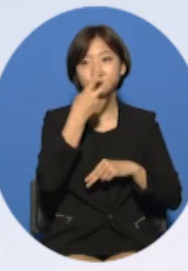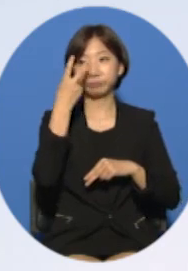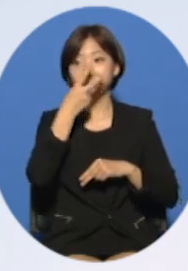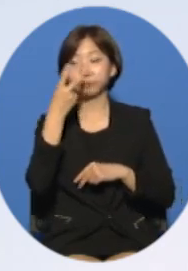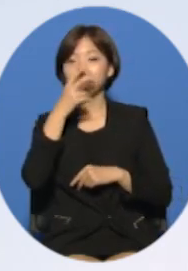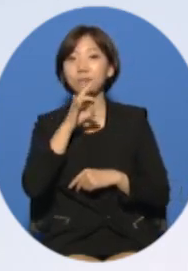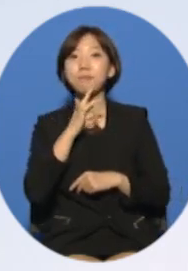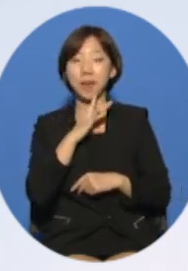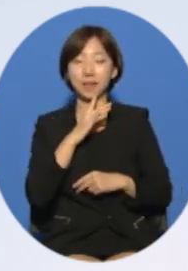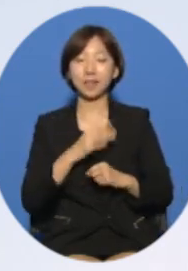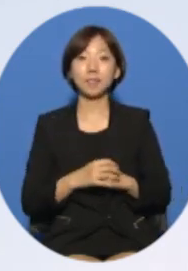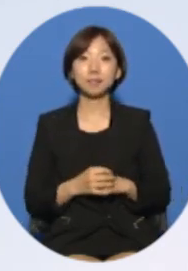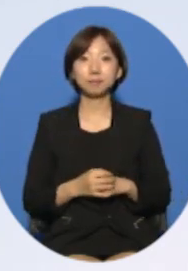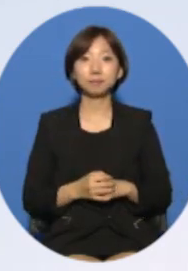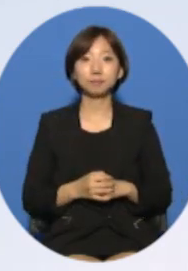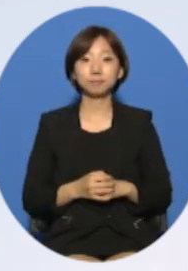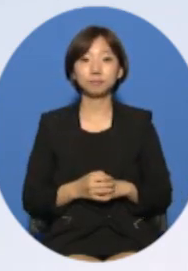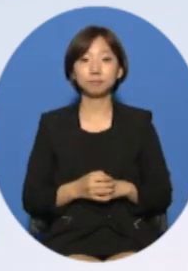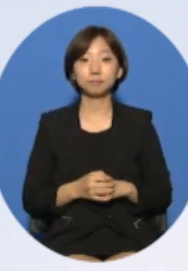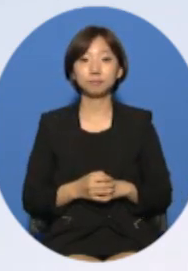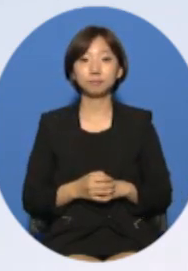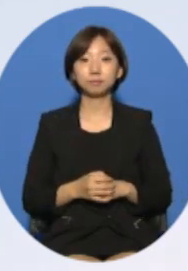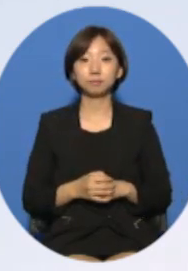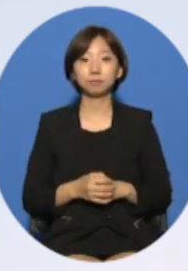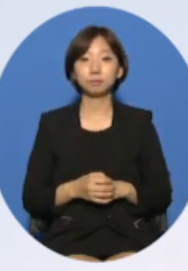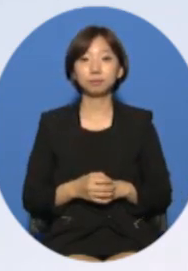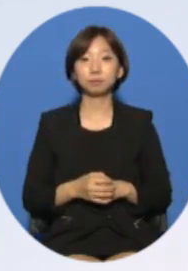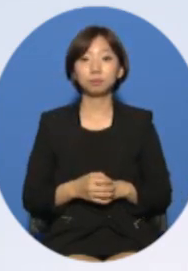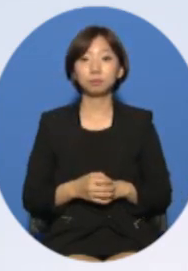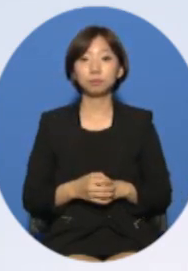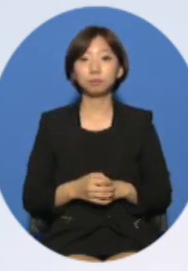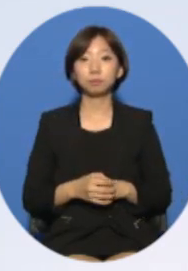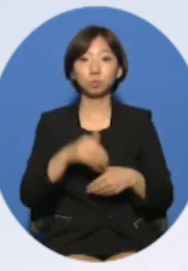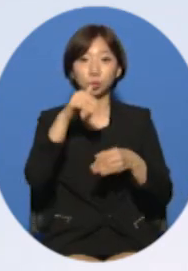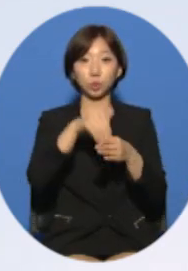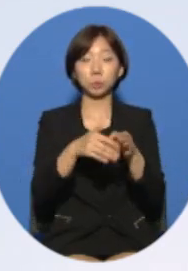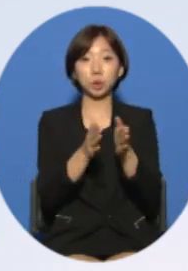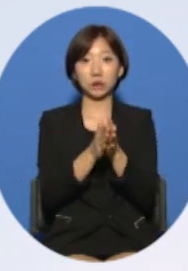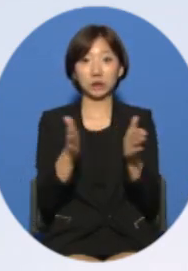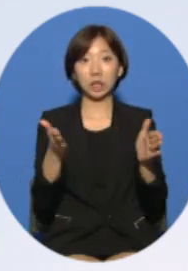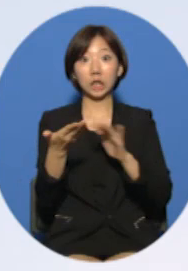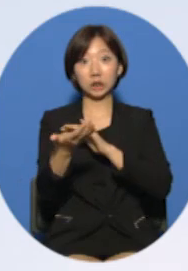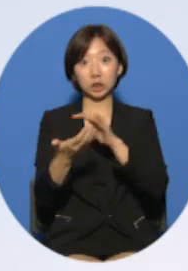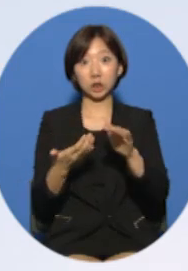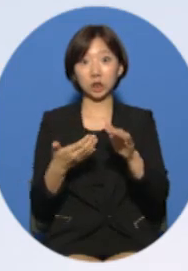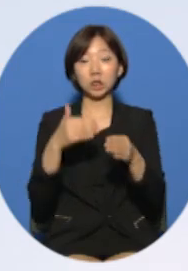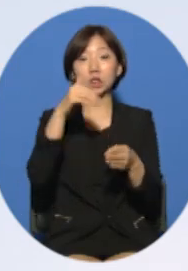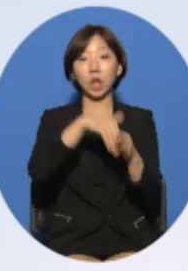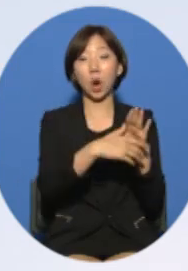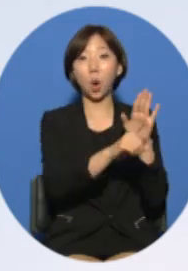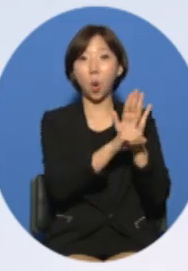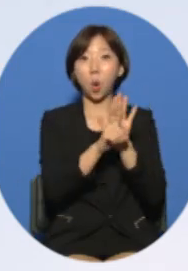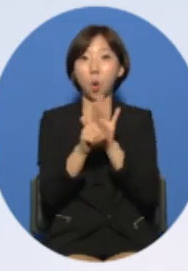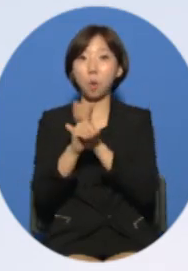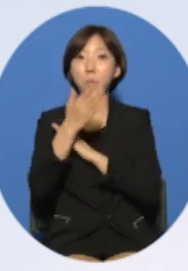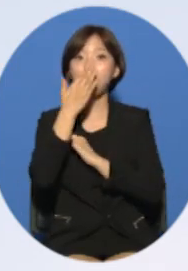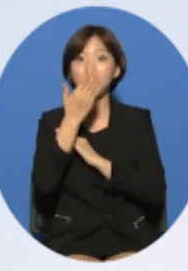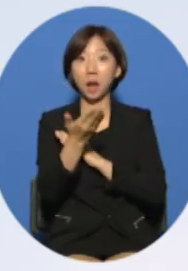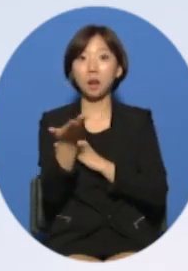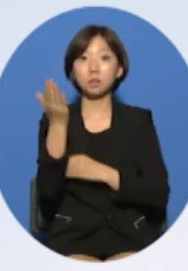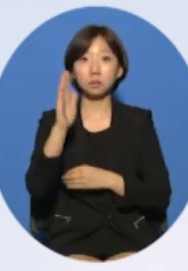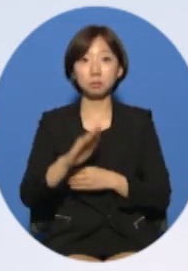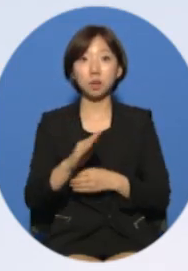많아질 수 있도록 네. 저희가 당부를 드립니다. 투표 시작 전에야 선거 운동을 얼마든지 할 수 있는 부분이겠지만 투표가 시작한